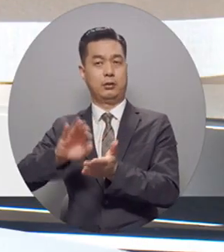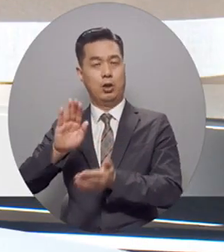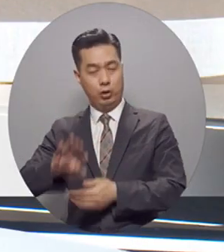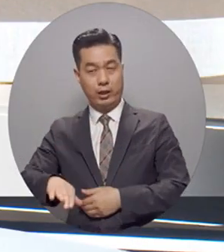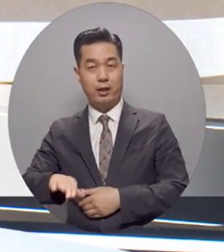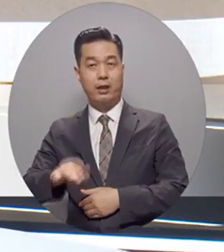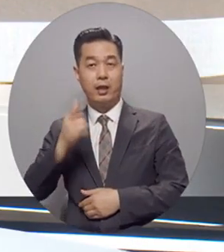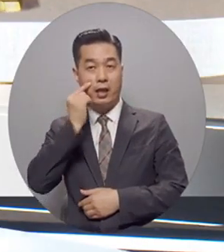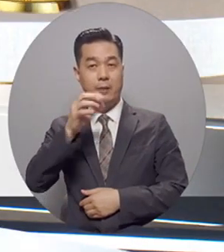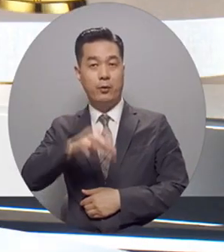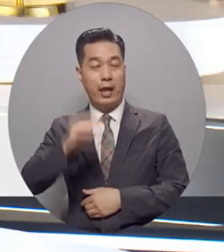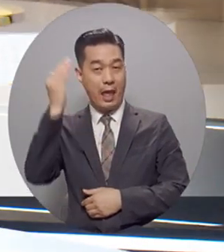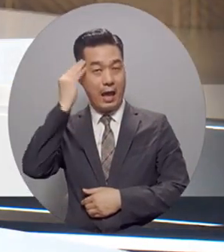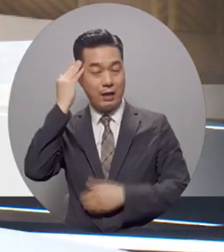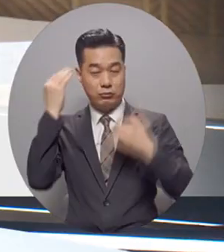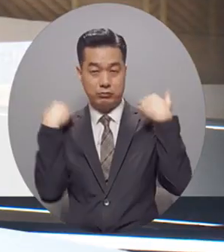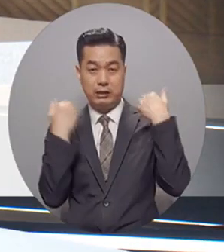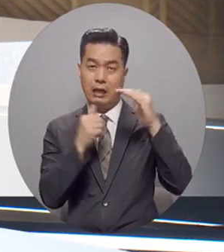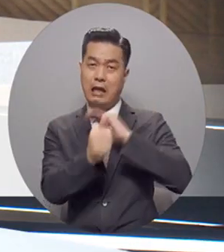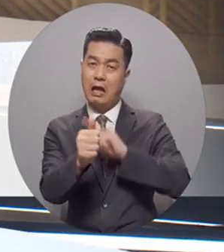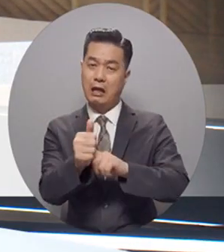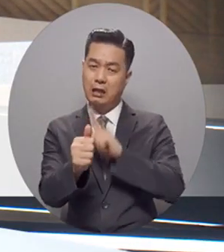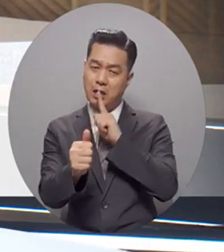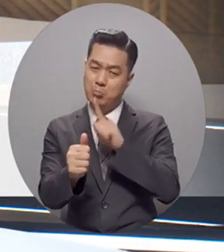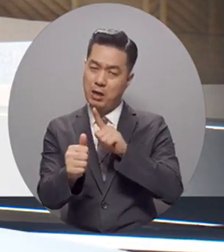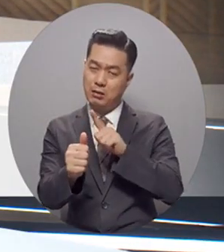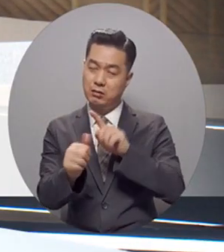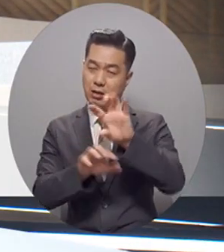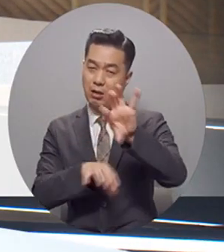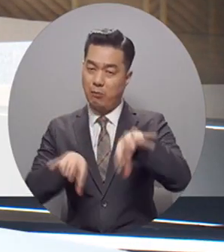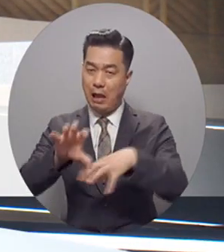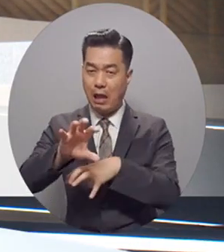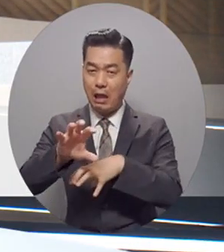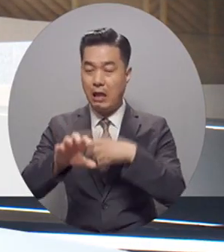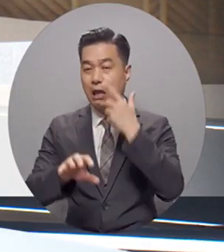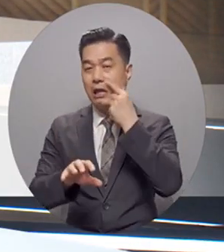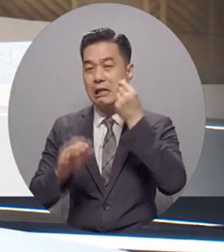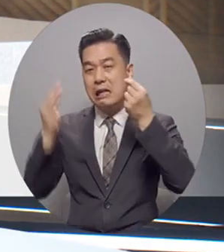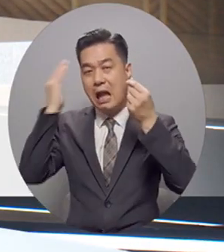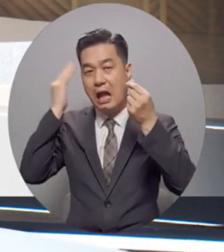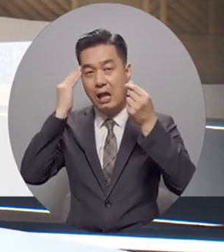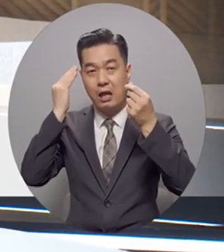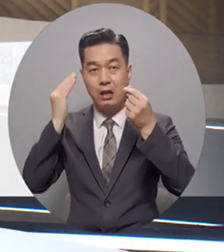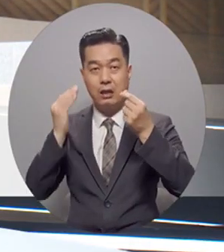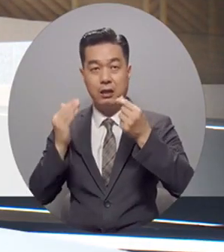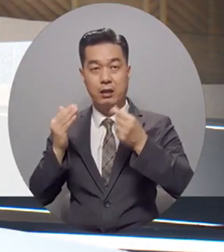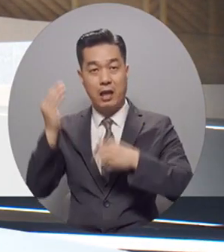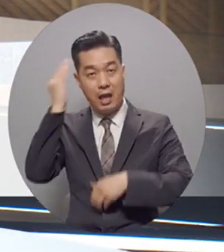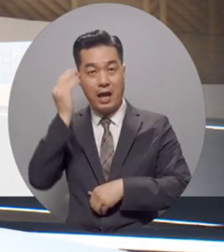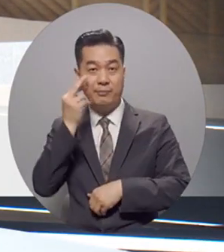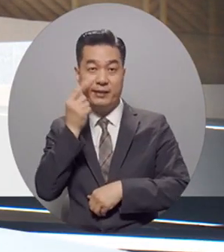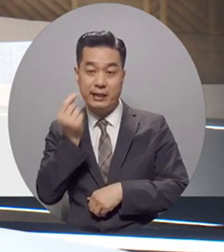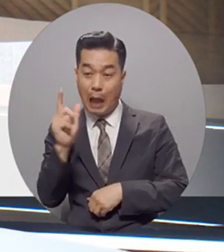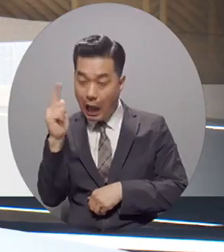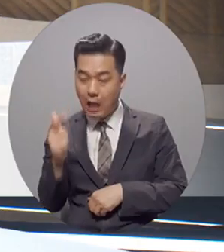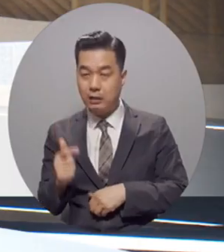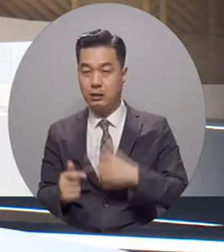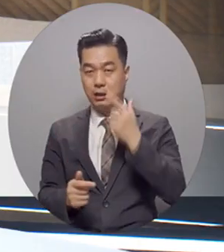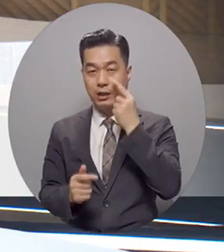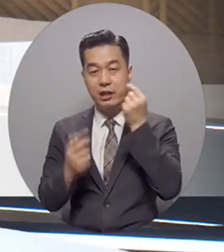한국 대사가 그렇지 않아서 논란입니다. 한일 대신 일한, 한미일 대신엔 일미한이라고